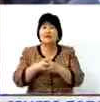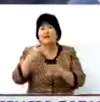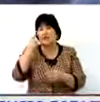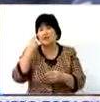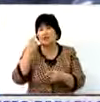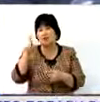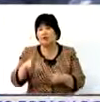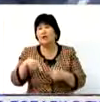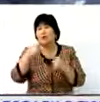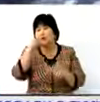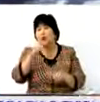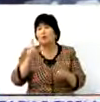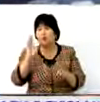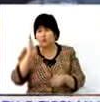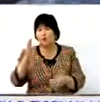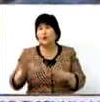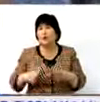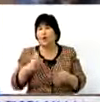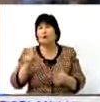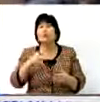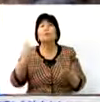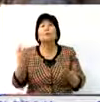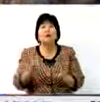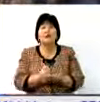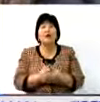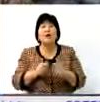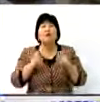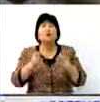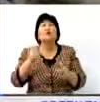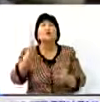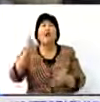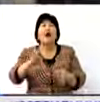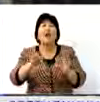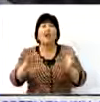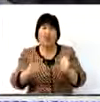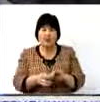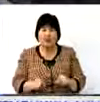борцом. Следующий год лицензионный. Буду готовиться, чтобы завоевать путевку на Олимпиаду.